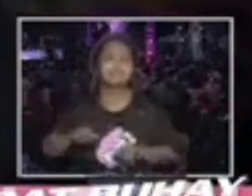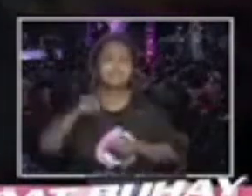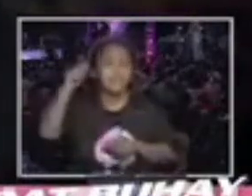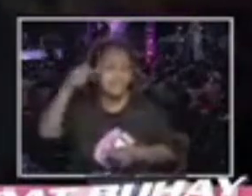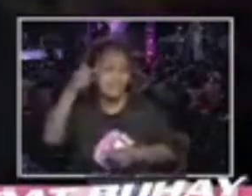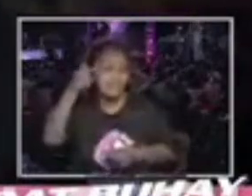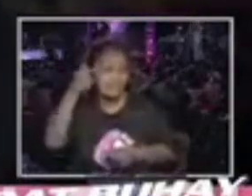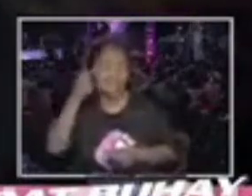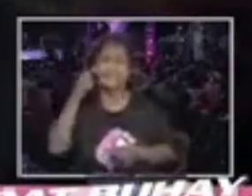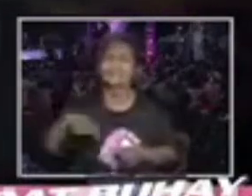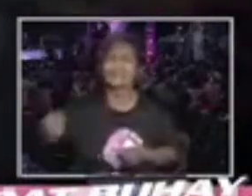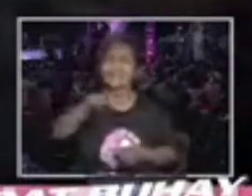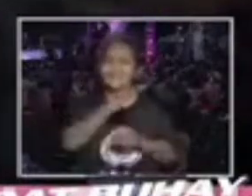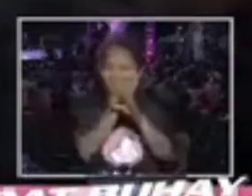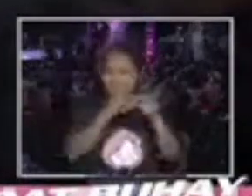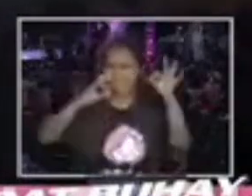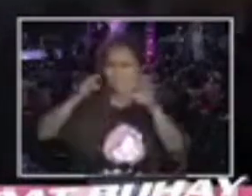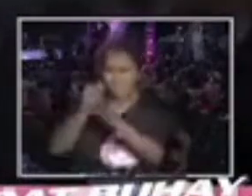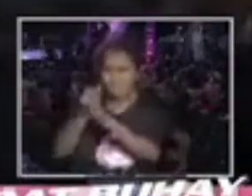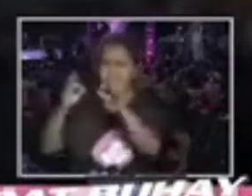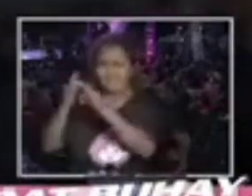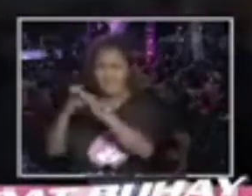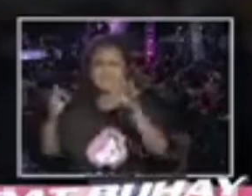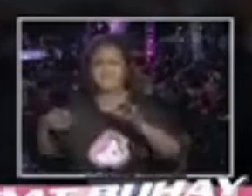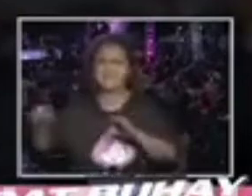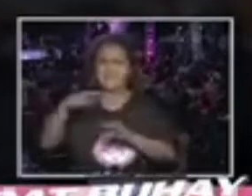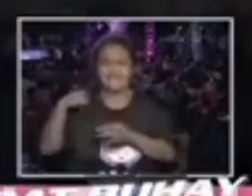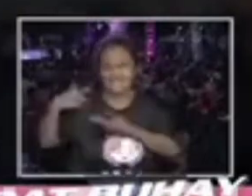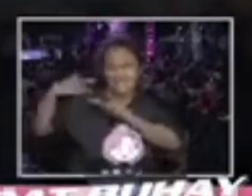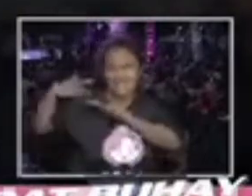gobyerno mula sa mga dumadagan sa inyo.